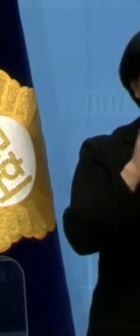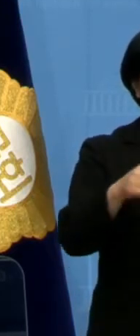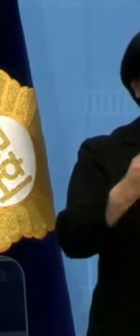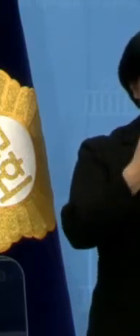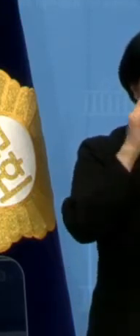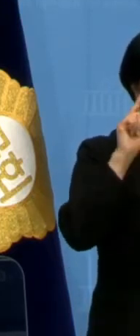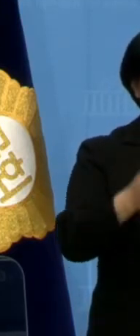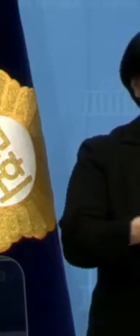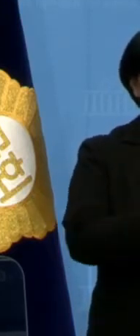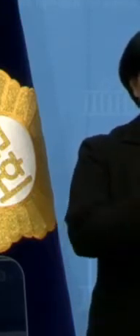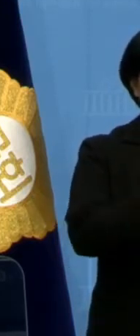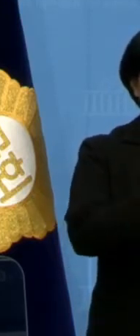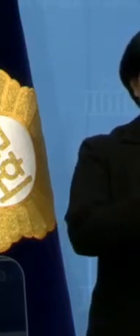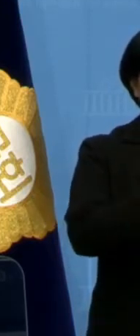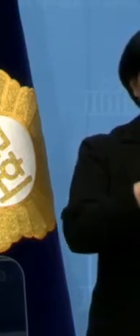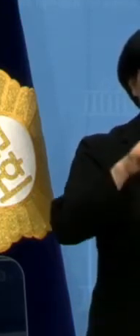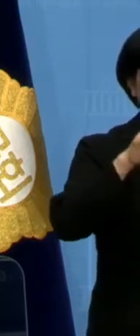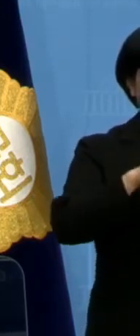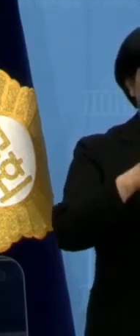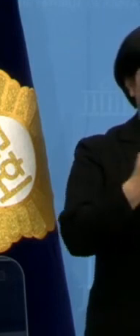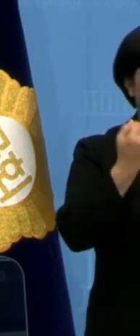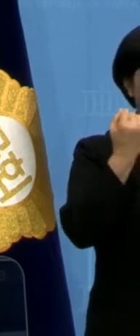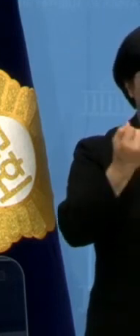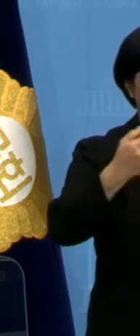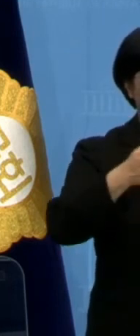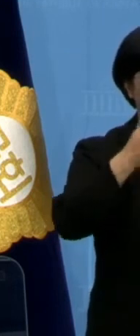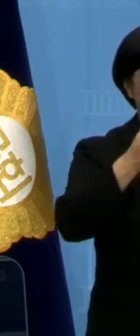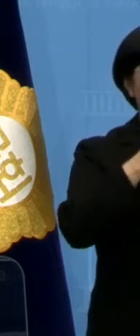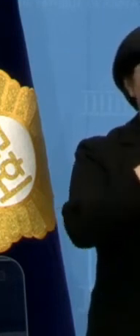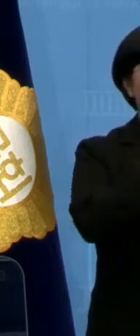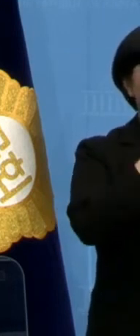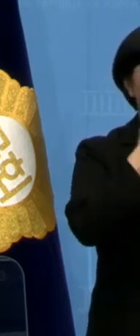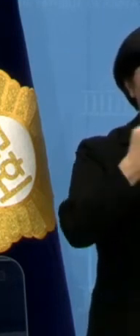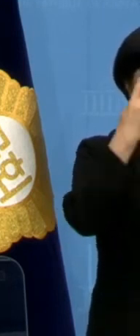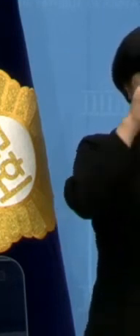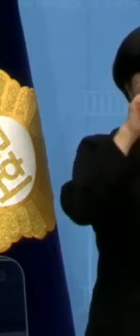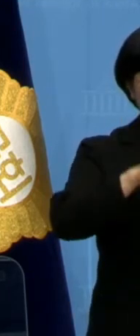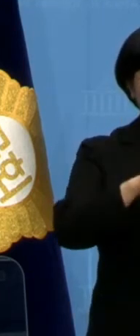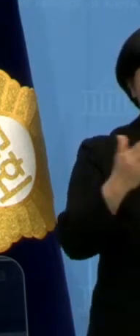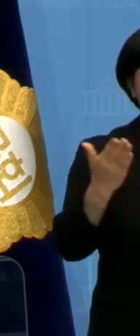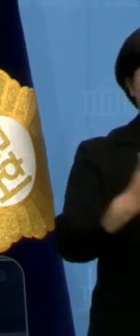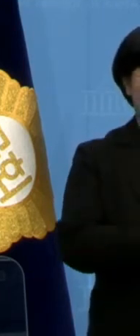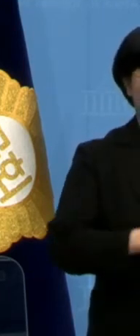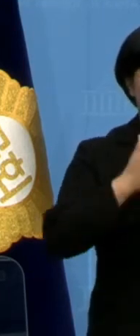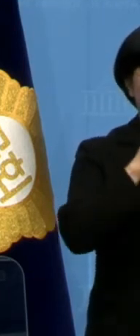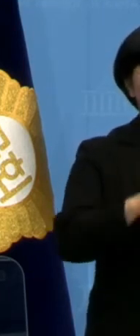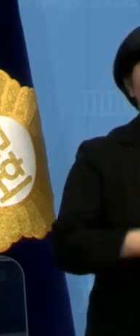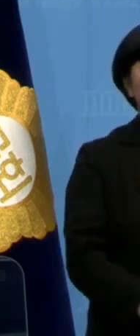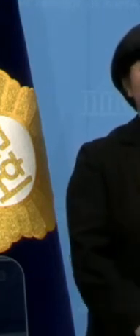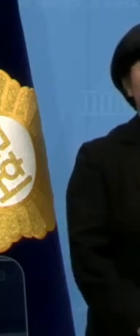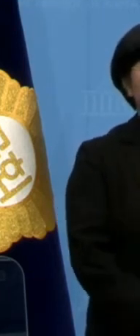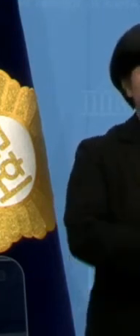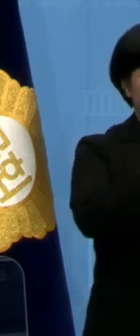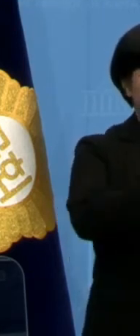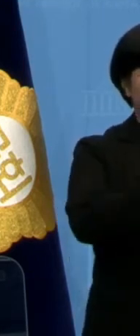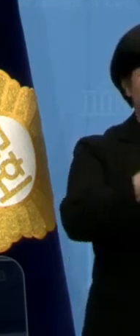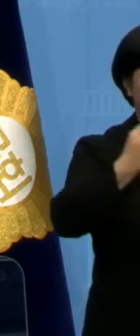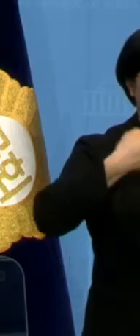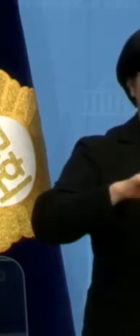부정 행위자 본인인 조민을 기소하지 않는 것은 검찰의 명백한 직무유기다. 그 결과